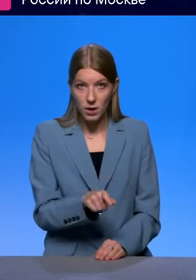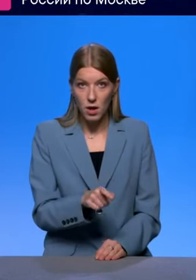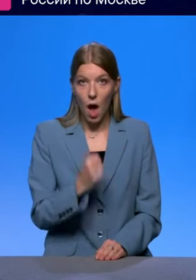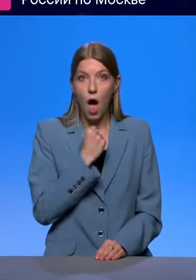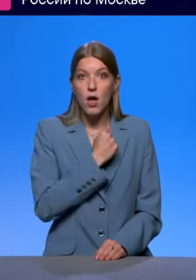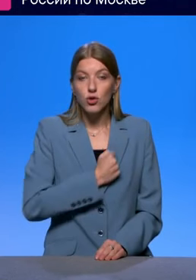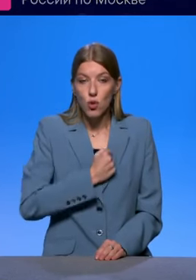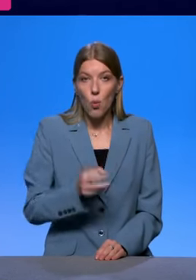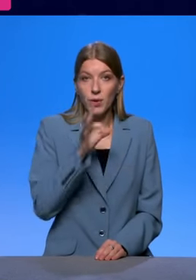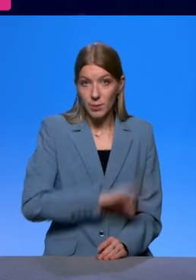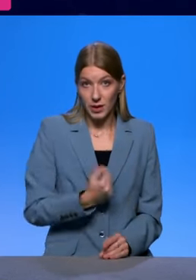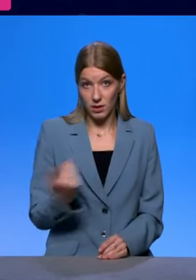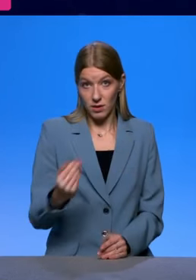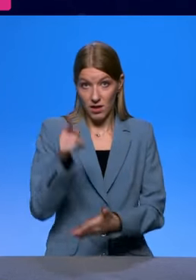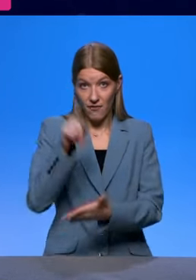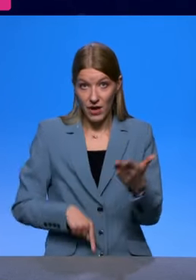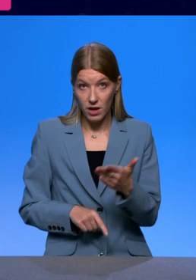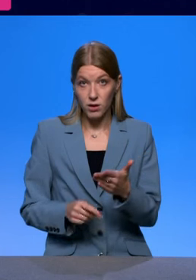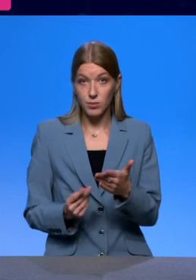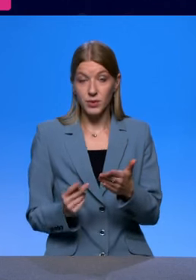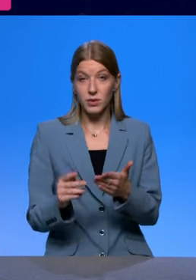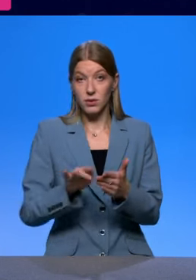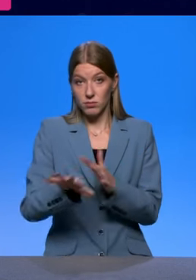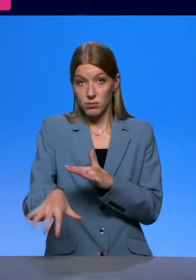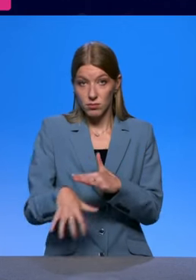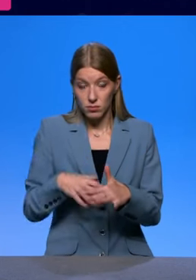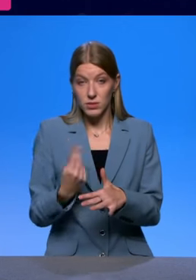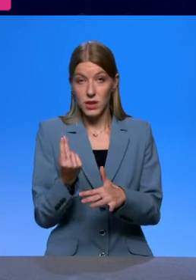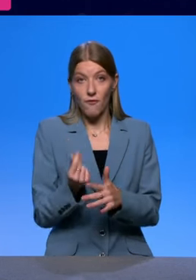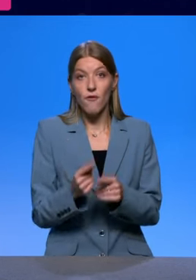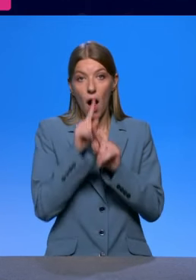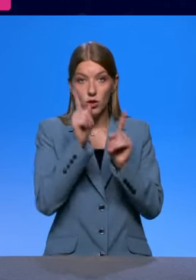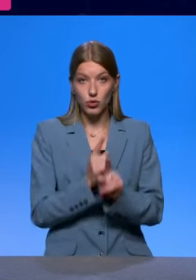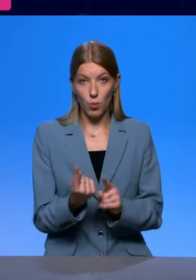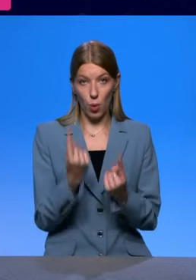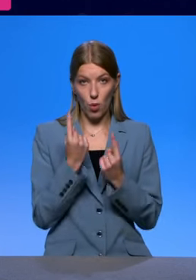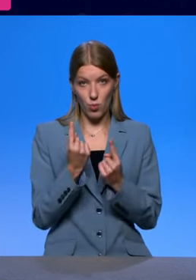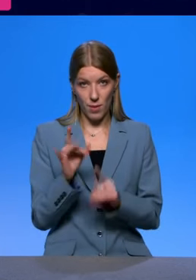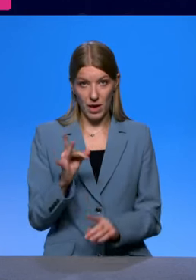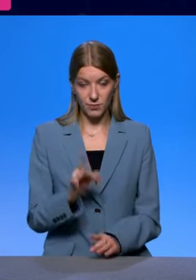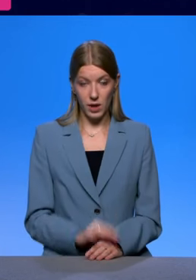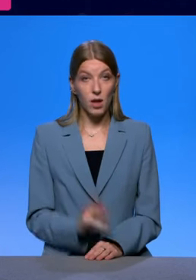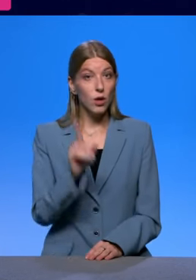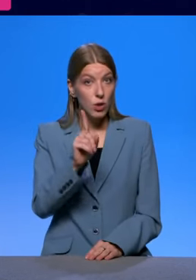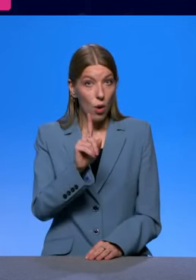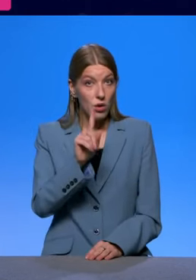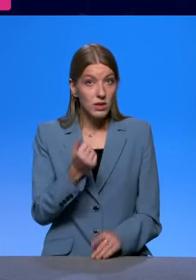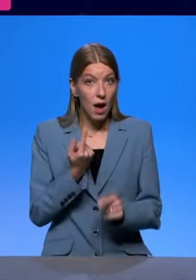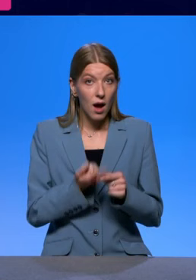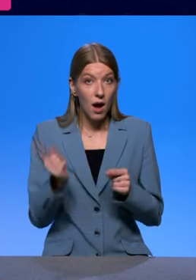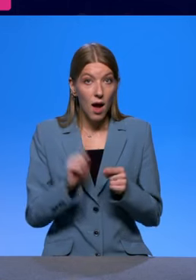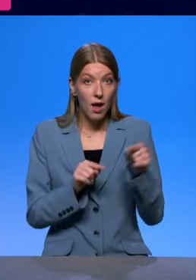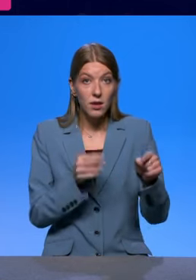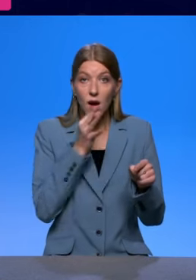этим доверием, и они завладели денежными средствами в особо крупных размерах. Он завладевал этих людей. Но за это они не предоставляли им